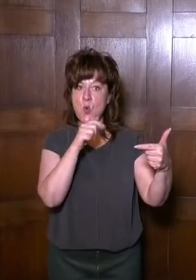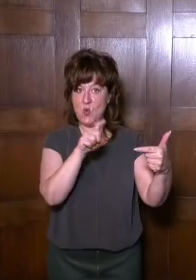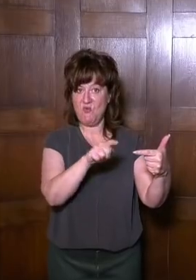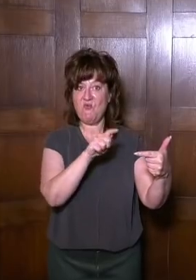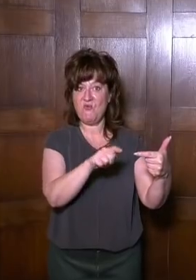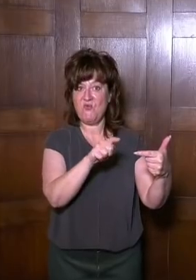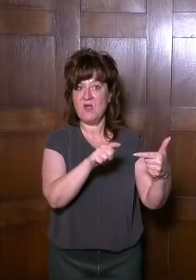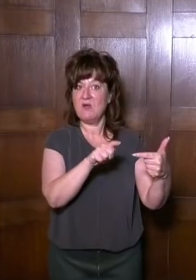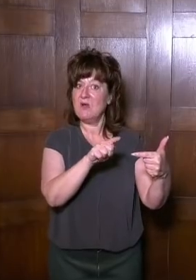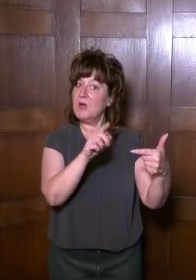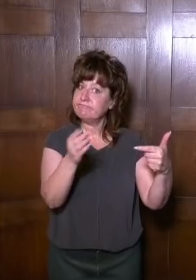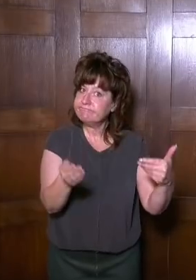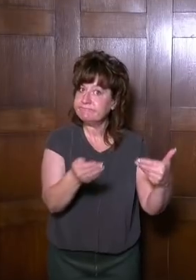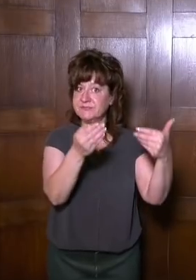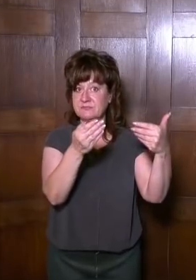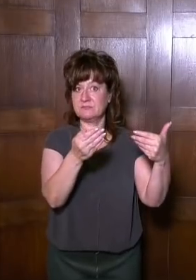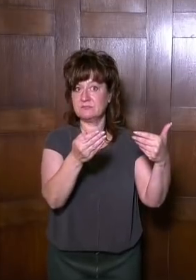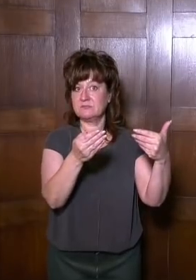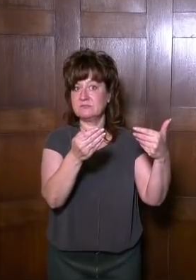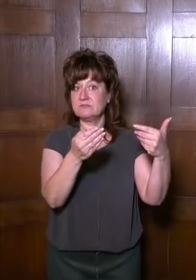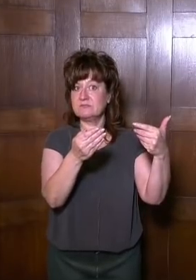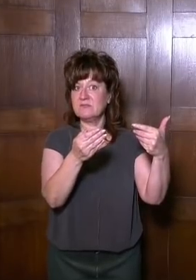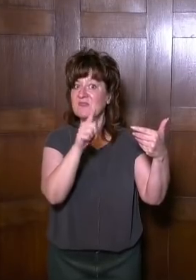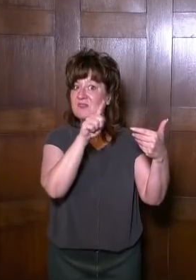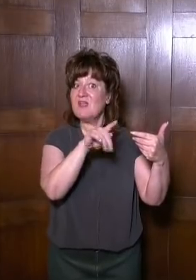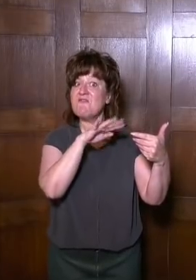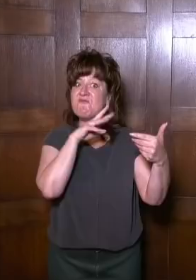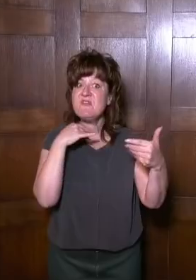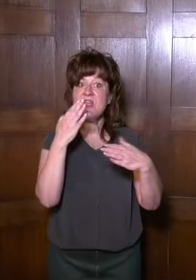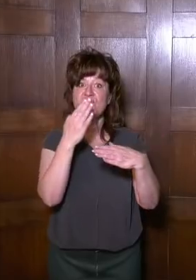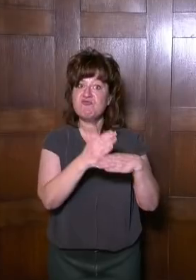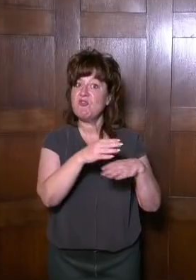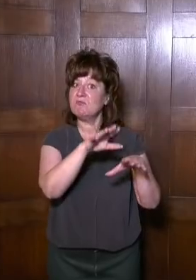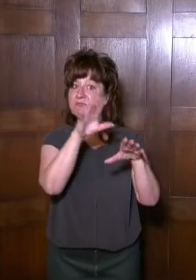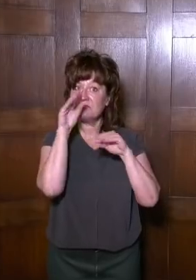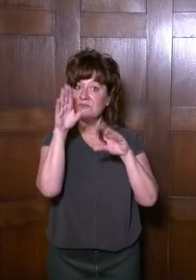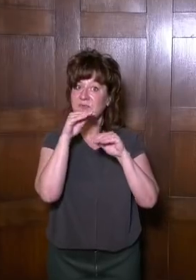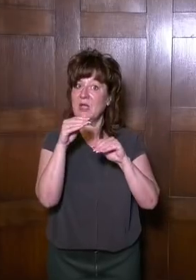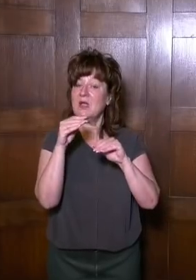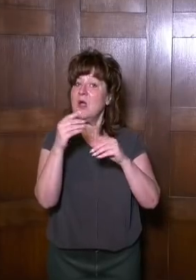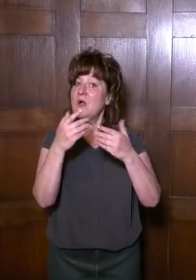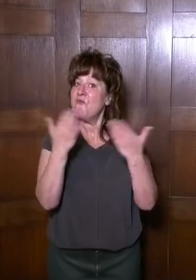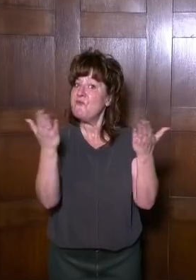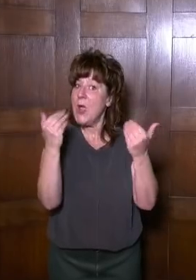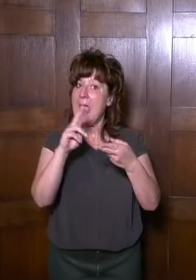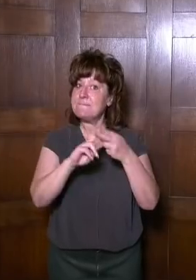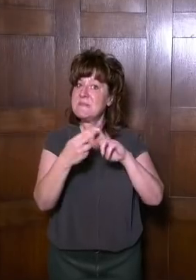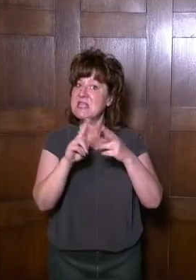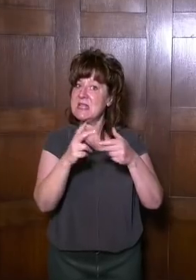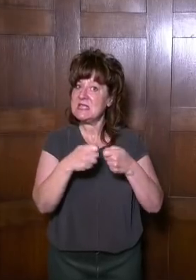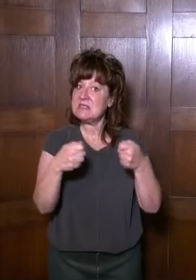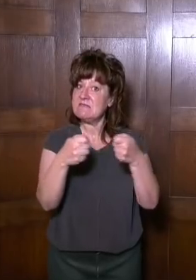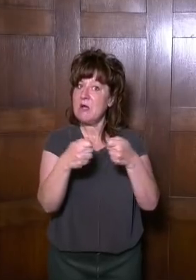auch hervorheben. Hier haben wir sehr viel darüber gehört, über unsere Mitgliedsverbände, dass hier einfach die Frage